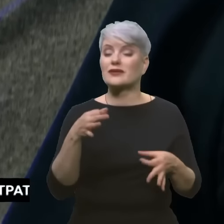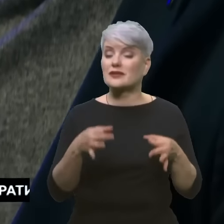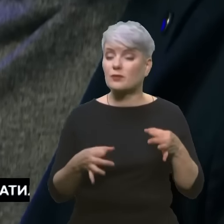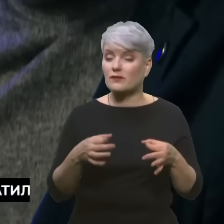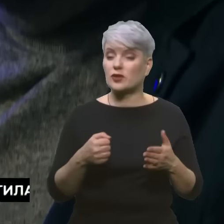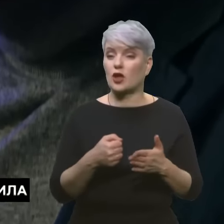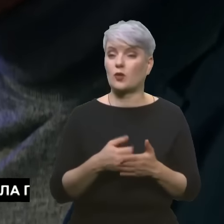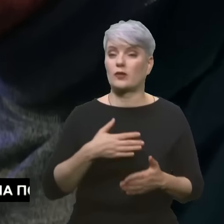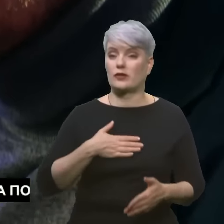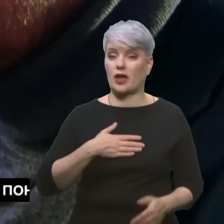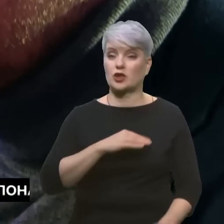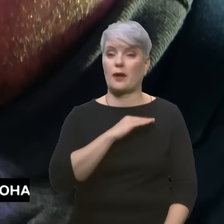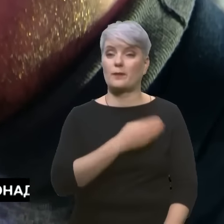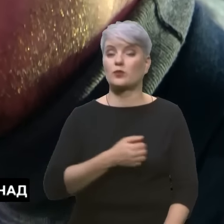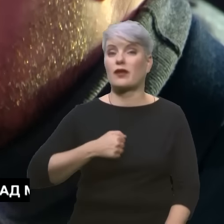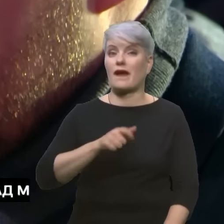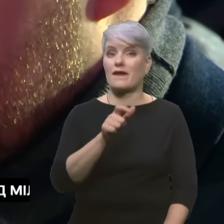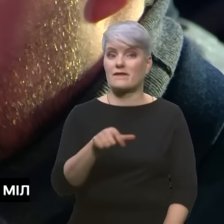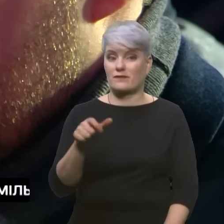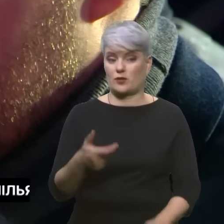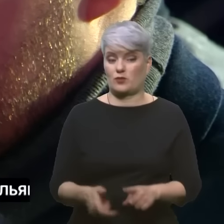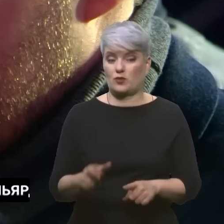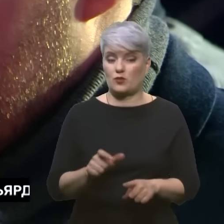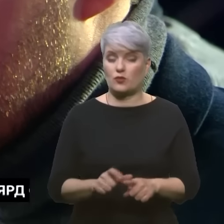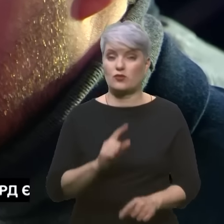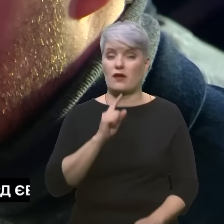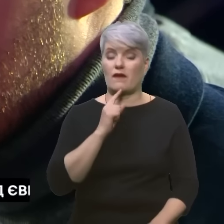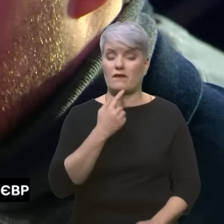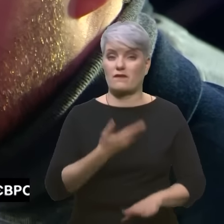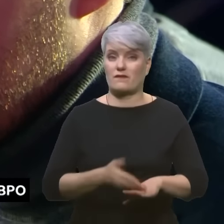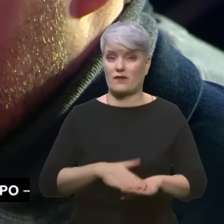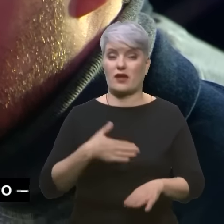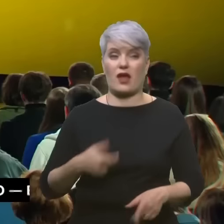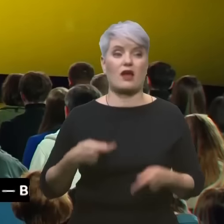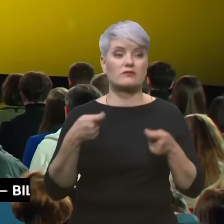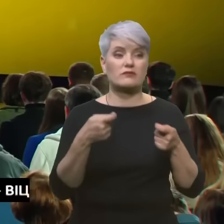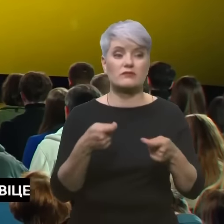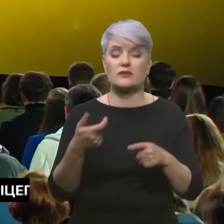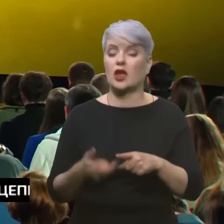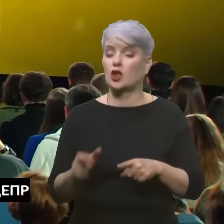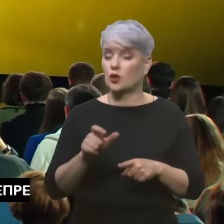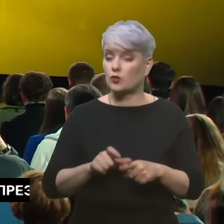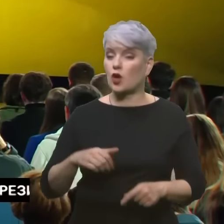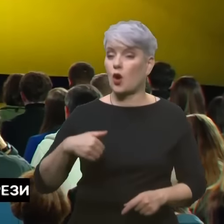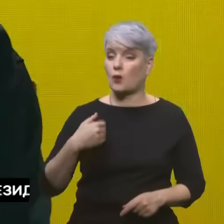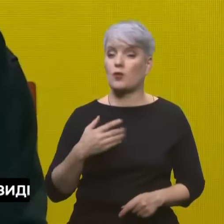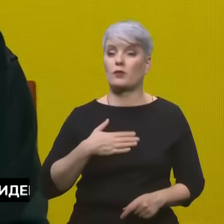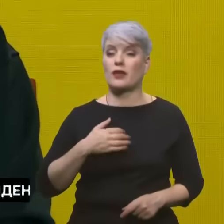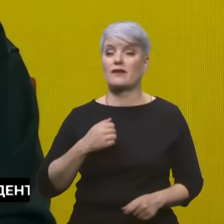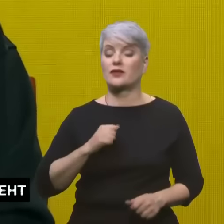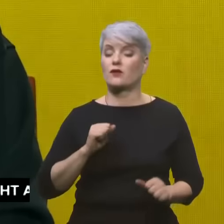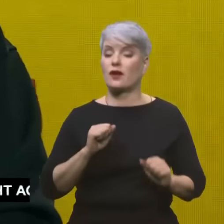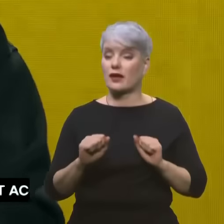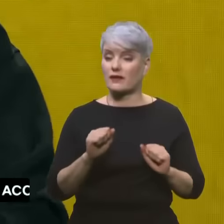до наших потужних воїнів. Їм дуже важко там, неодноразово там був. Я дуже хотів би, щоб наше військове